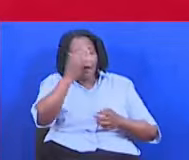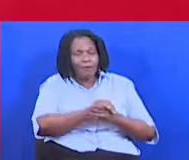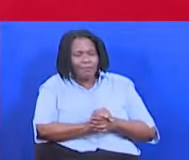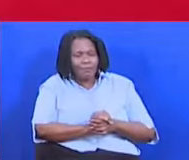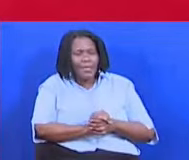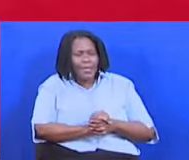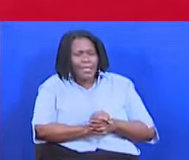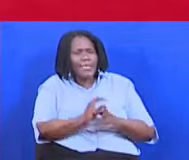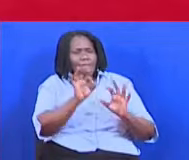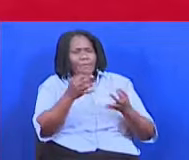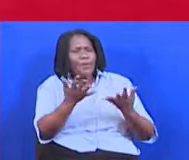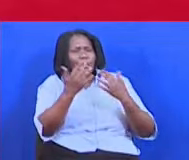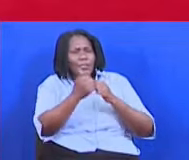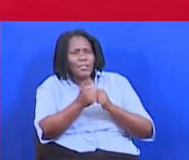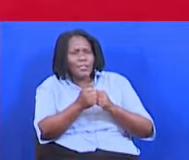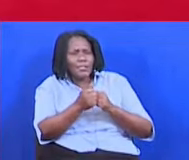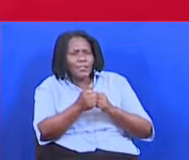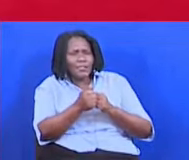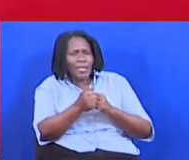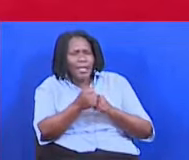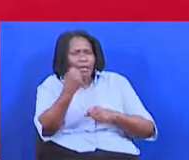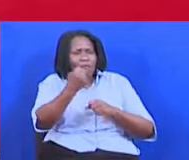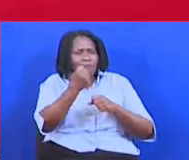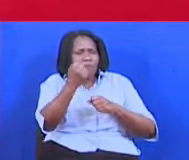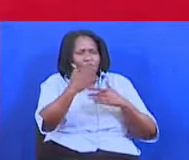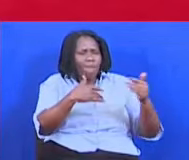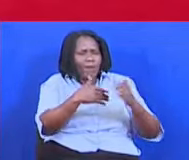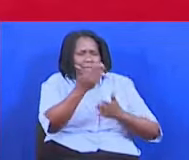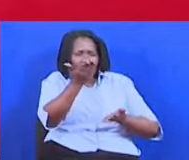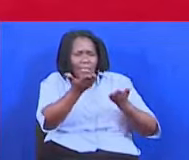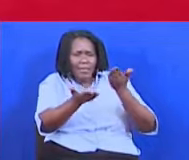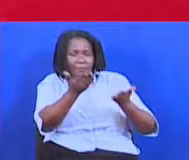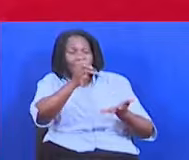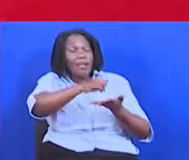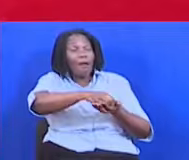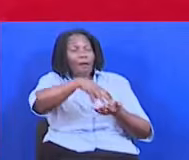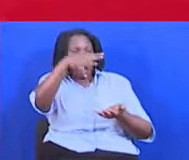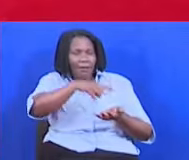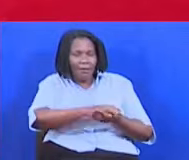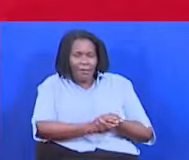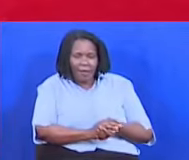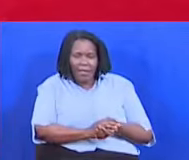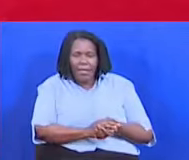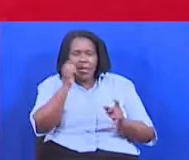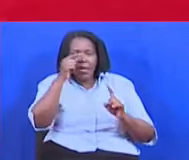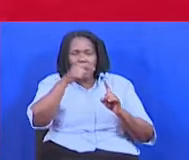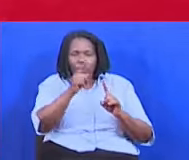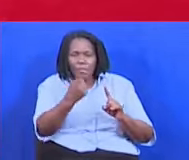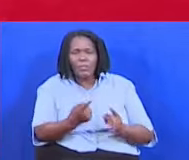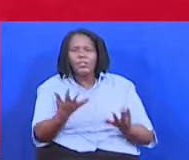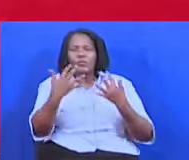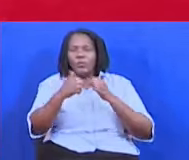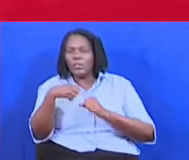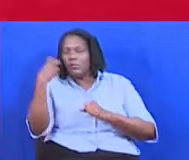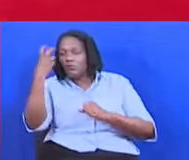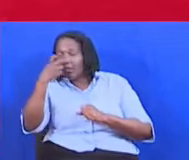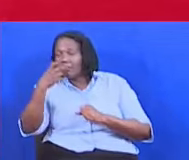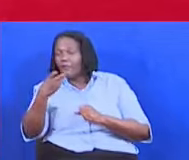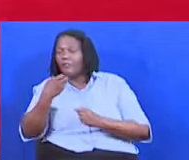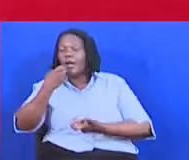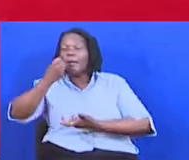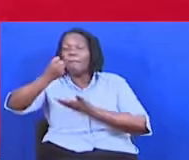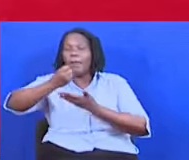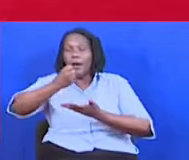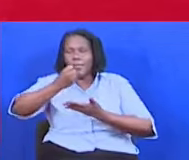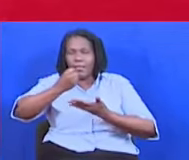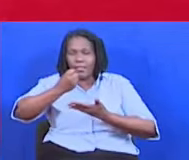kufanya tathmini ya gharama zinazohitajika kujenga soko lile ili tuweze kuona tunapata fedha kupitia mapato ya ndani na serikali